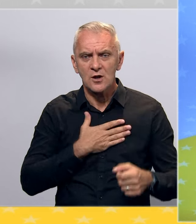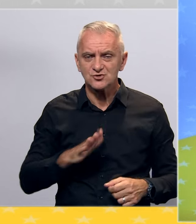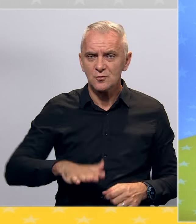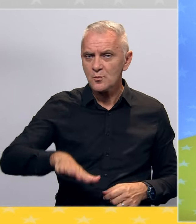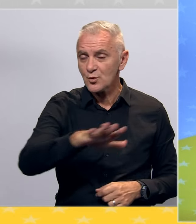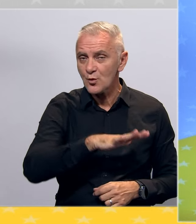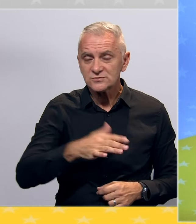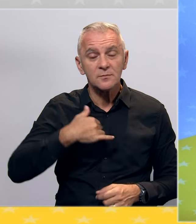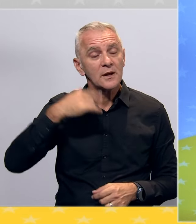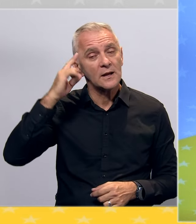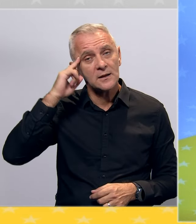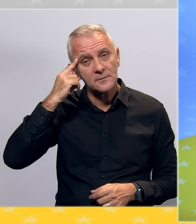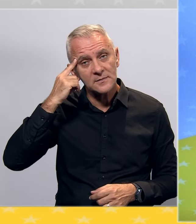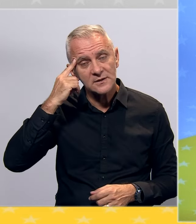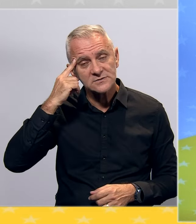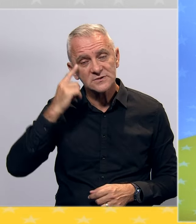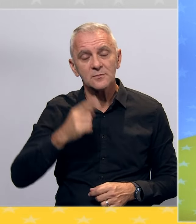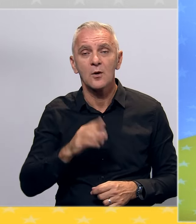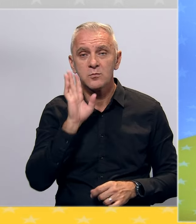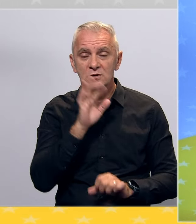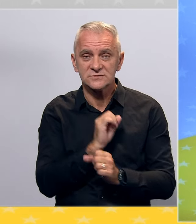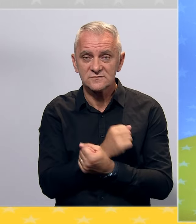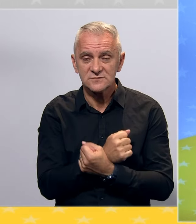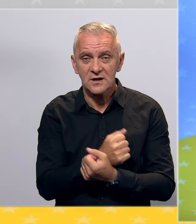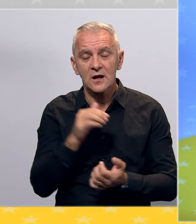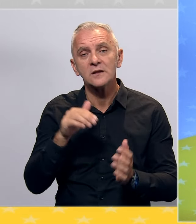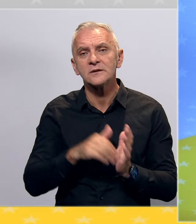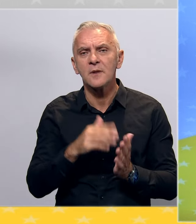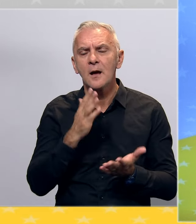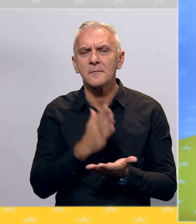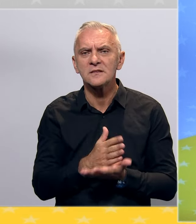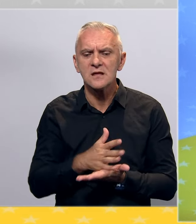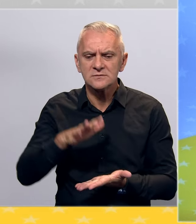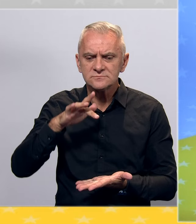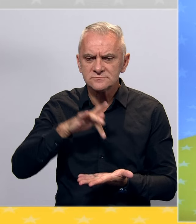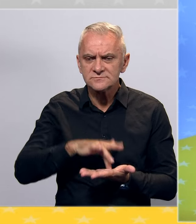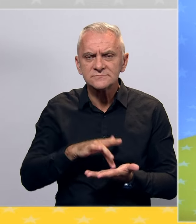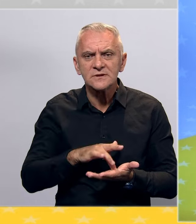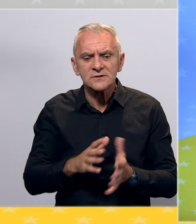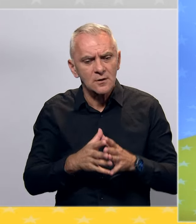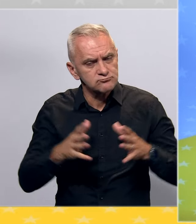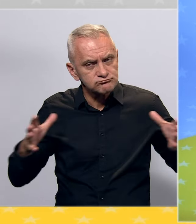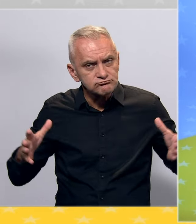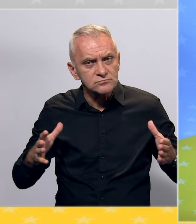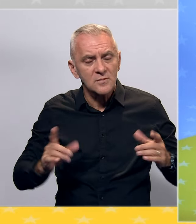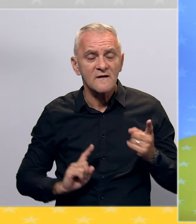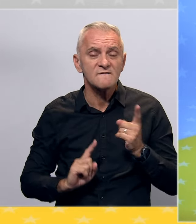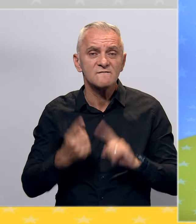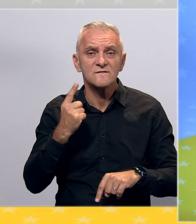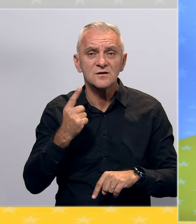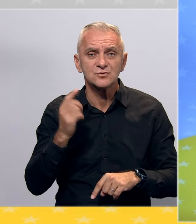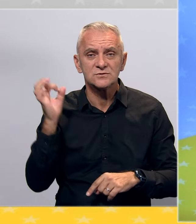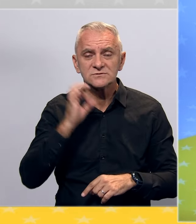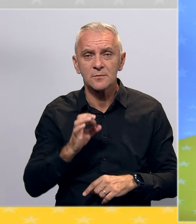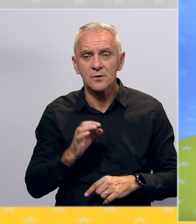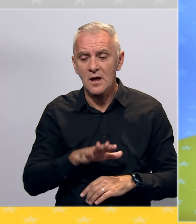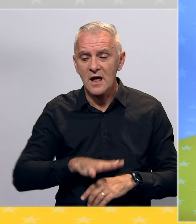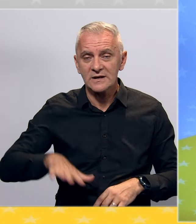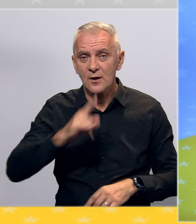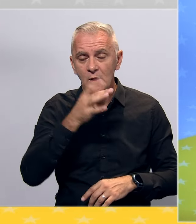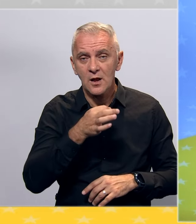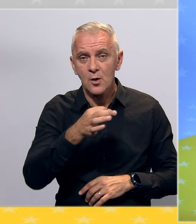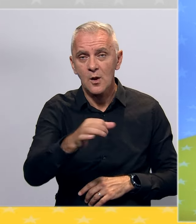Bosna i Hercegovina treba biti decentralizirana država sa visokim stepenom regionalne i lokalne samouprave u kojoj